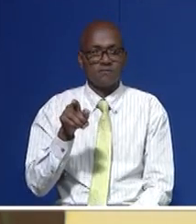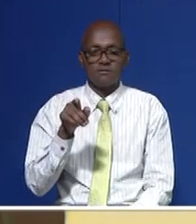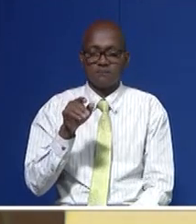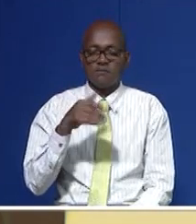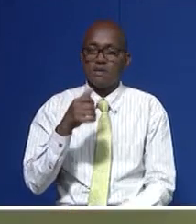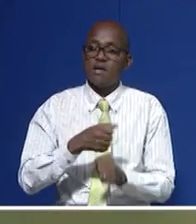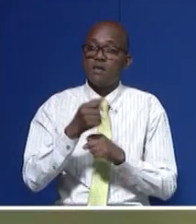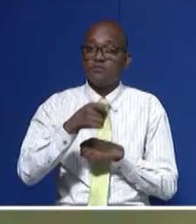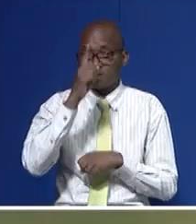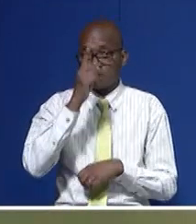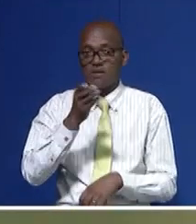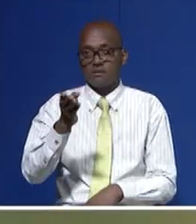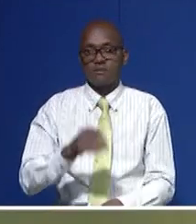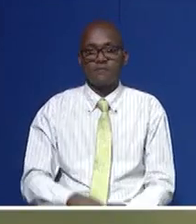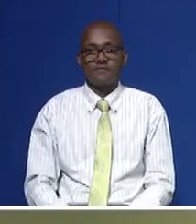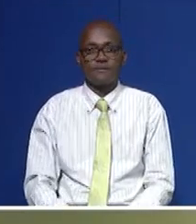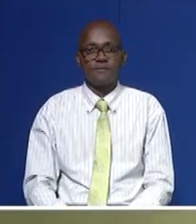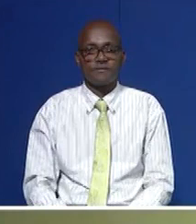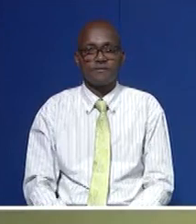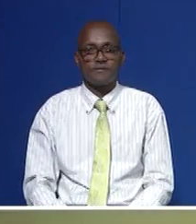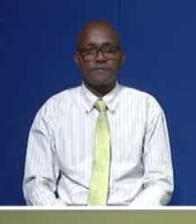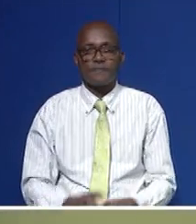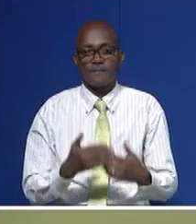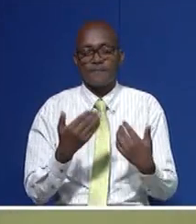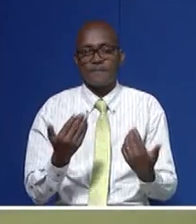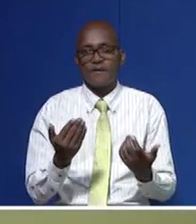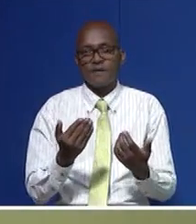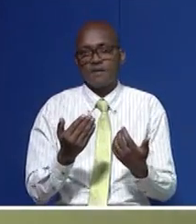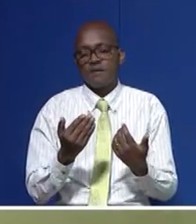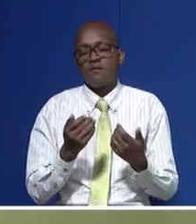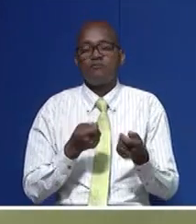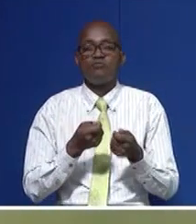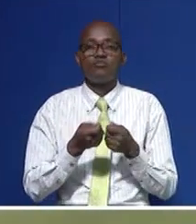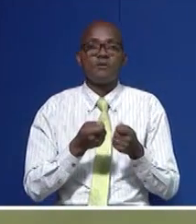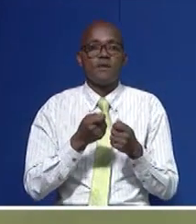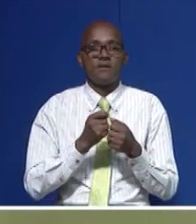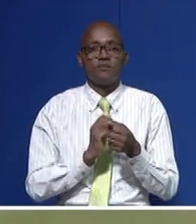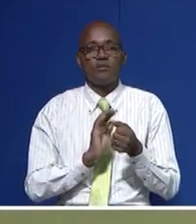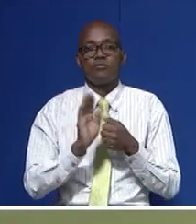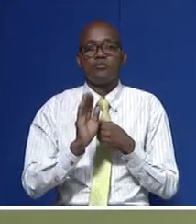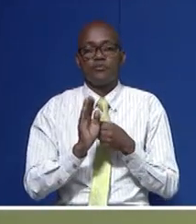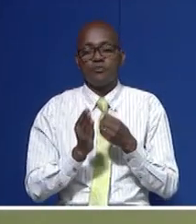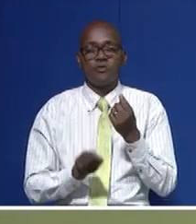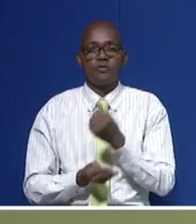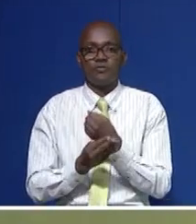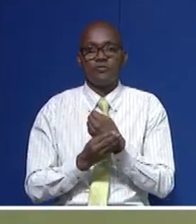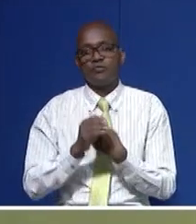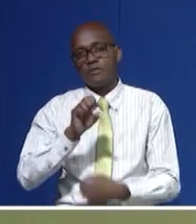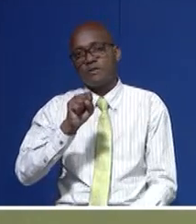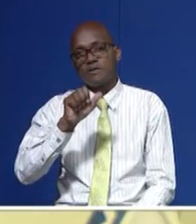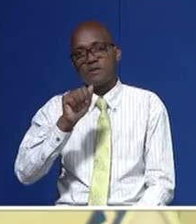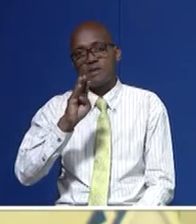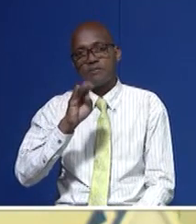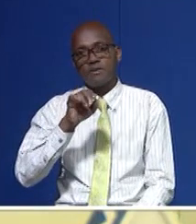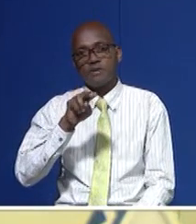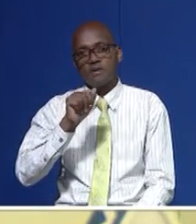tutawachukulia hatua kali. Mkurugenzi wa uzuiaji wa rushwa Sabina Seja akafafanua juu ya tafiti tano zilizobaini uwepo wa harufu ya